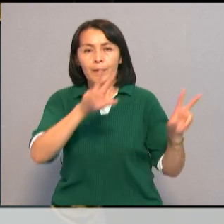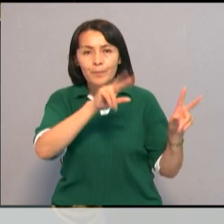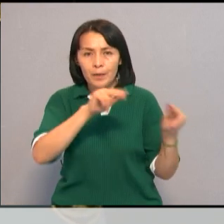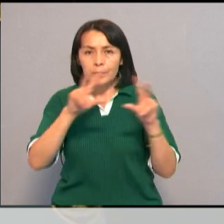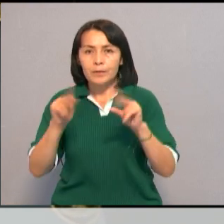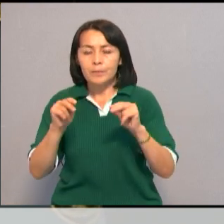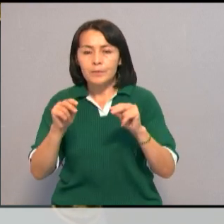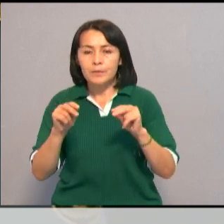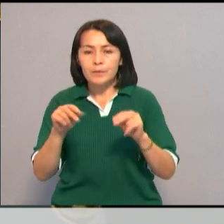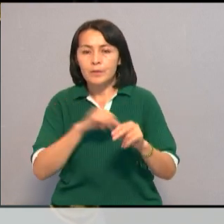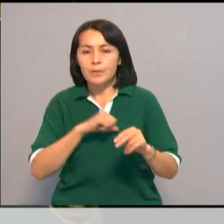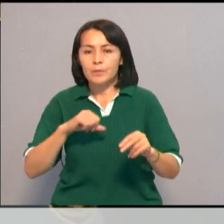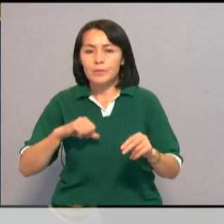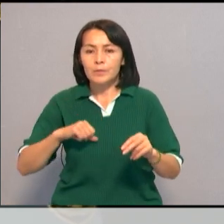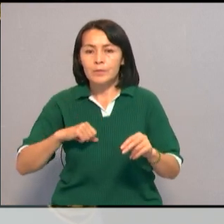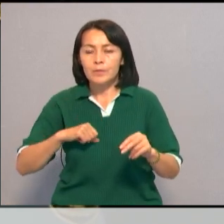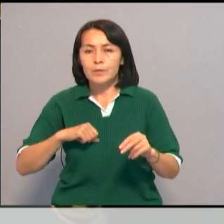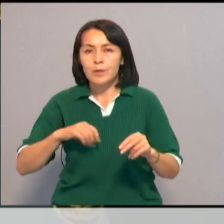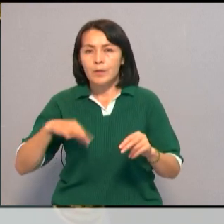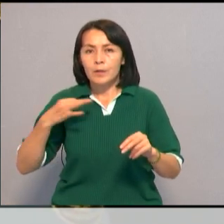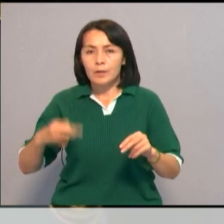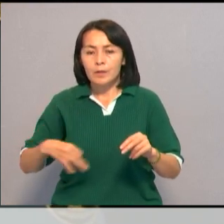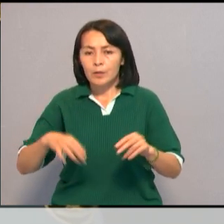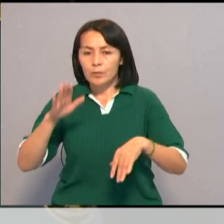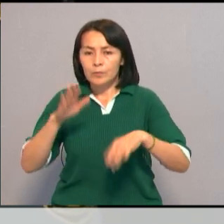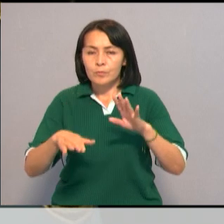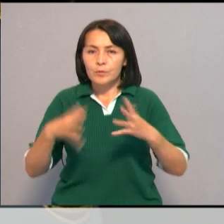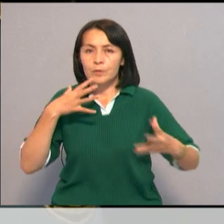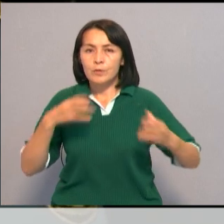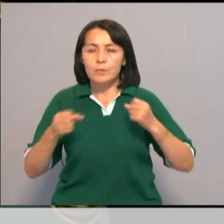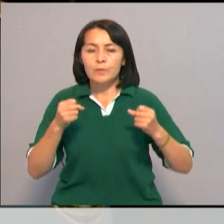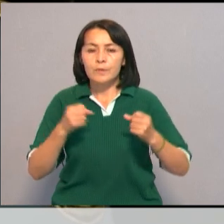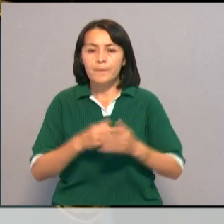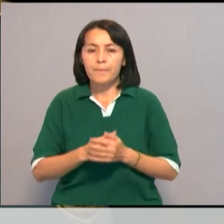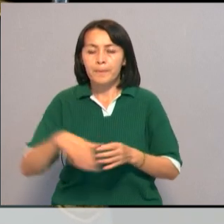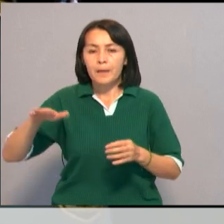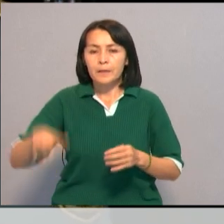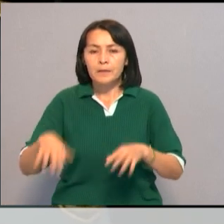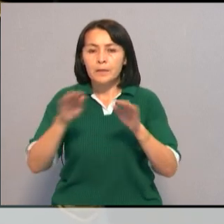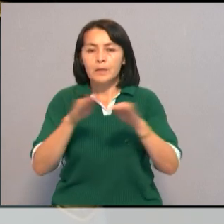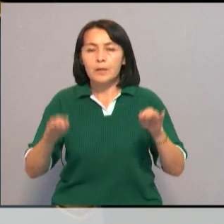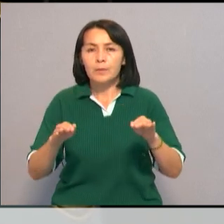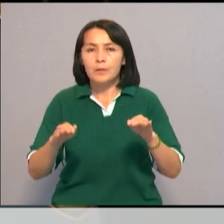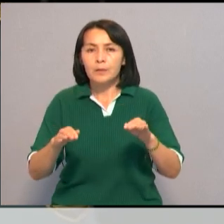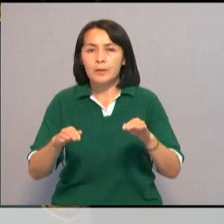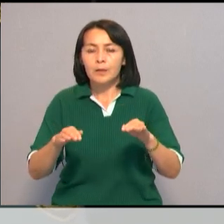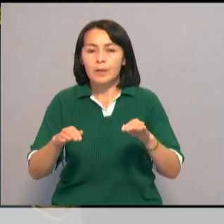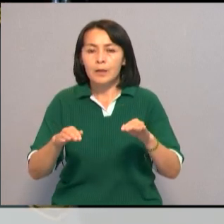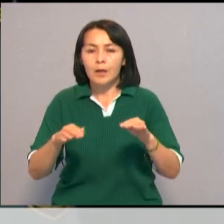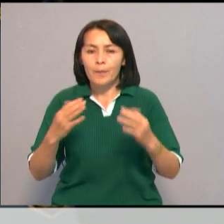болсын, өз балдарын әрғайсы өздері бақсын, дендері сау болсын, ана кішкентай балапандарға шығысты болсын